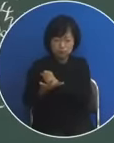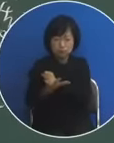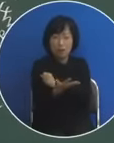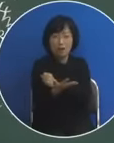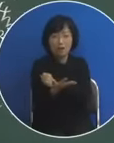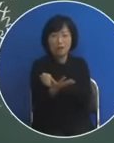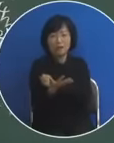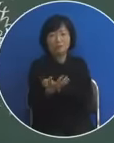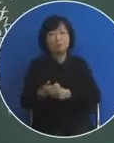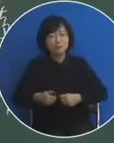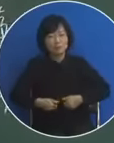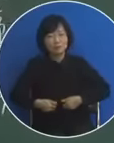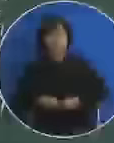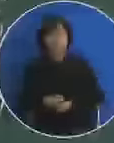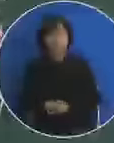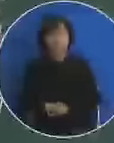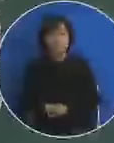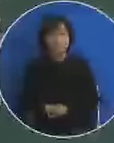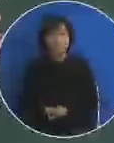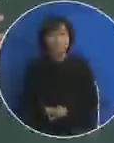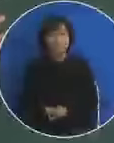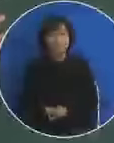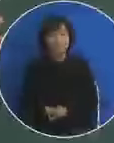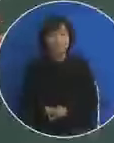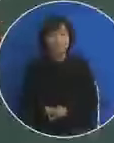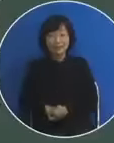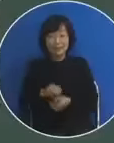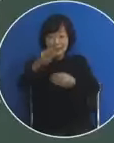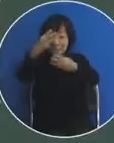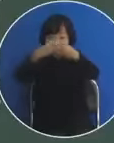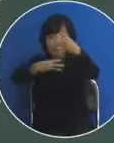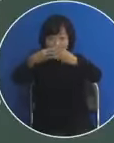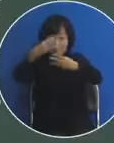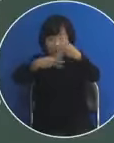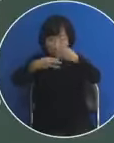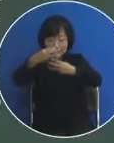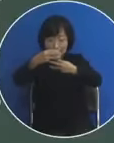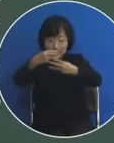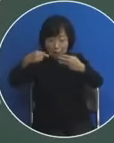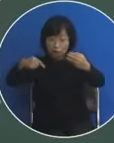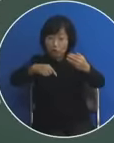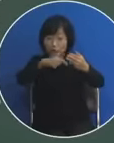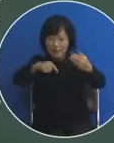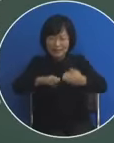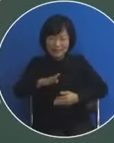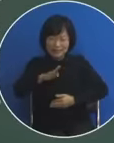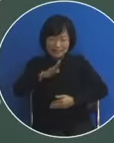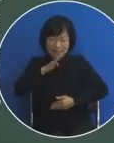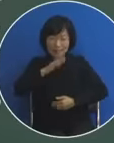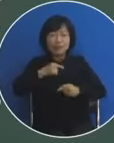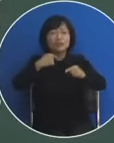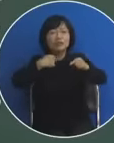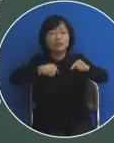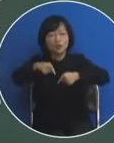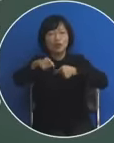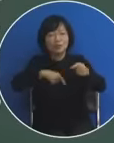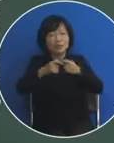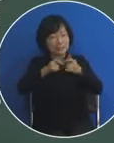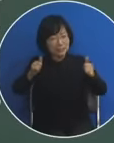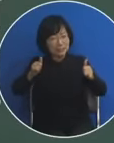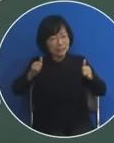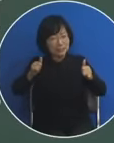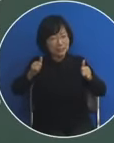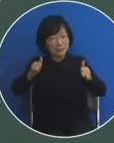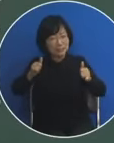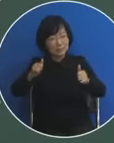come out. 나는 우리 렘넌트 가운데 참된 정치인도 나올 거라고 생각합니다. And I believe that true politicians will come from our